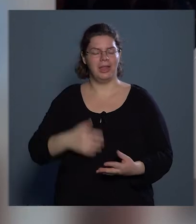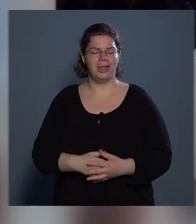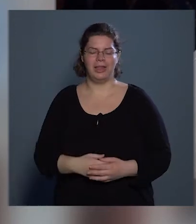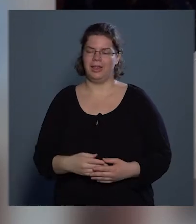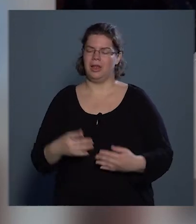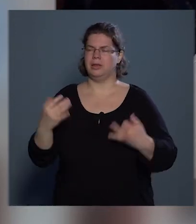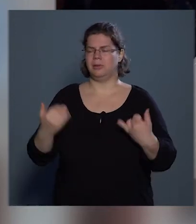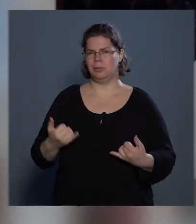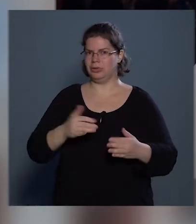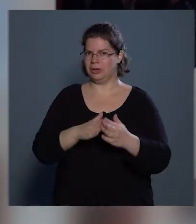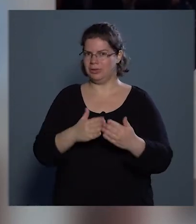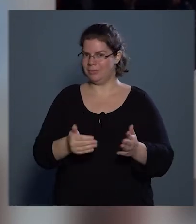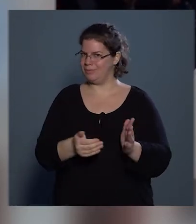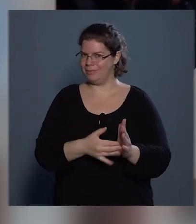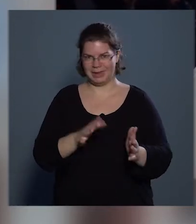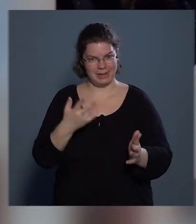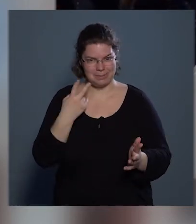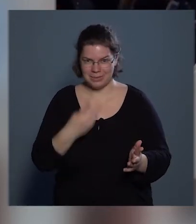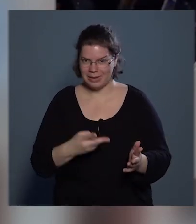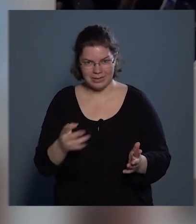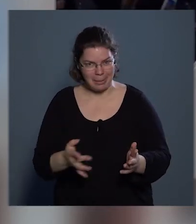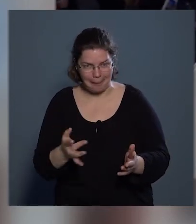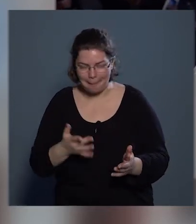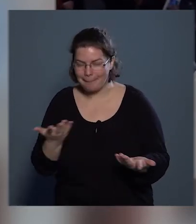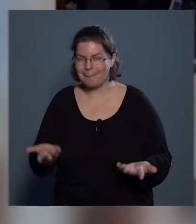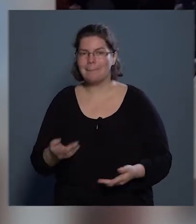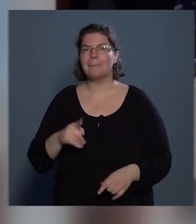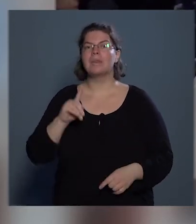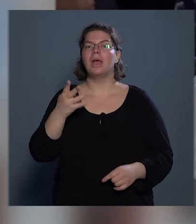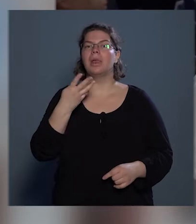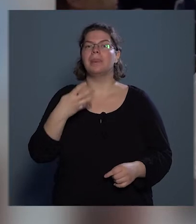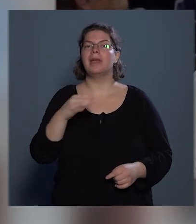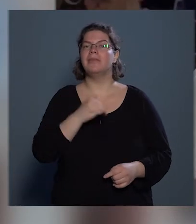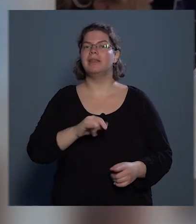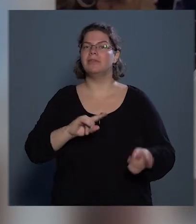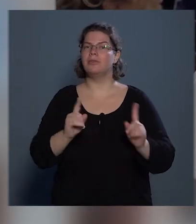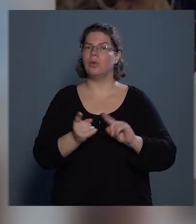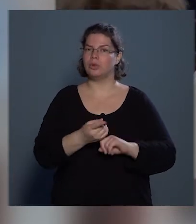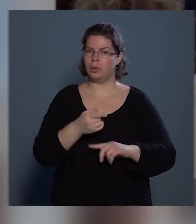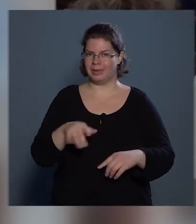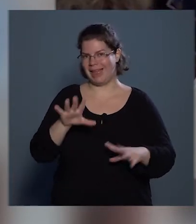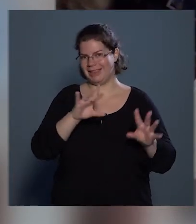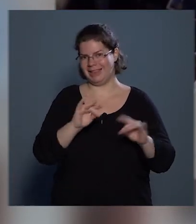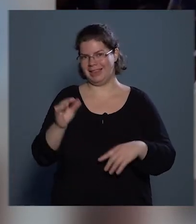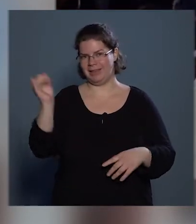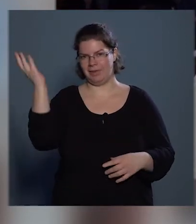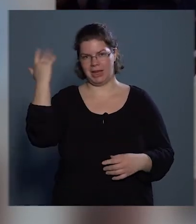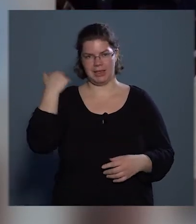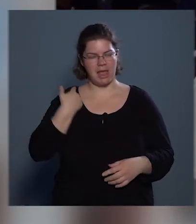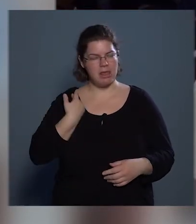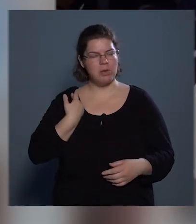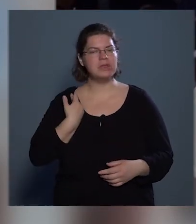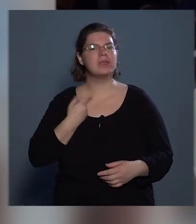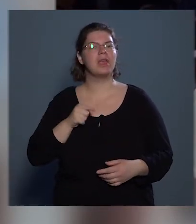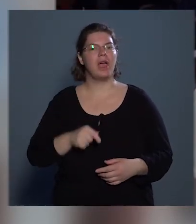mostani könyvet még nem néztem át. A 40 éves évfordulóra, tehát 10 évvel ezelőtt itt